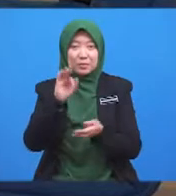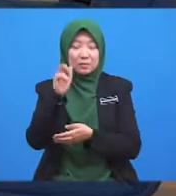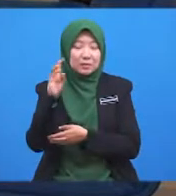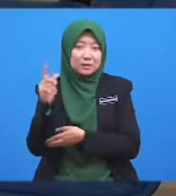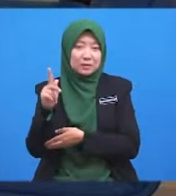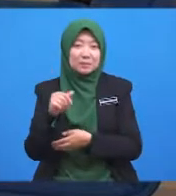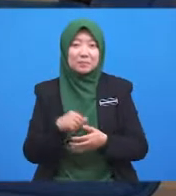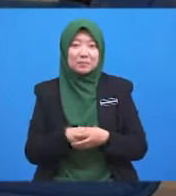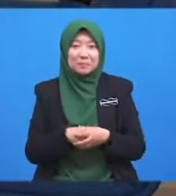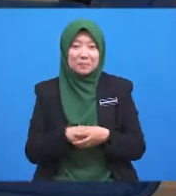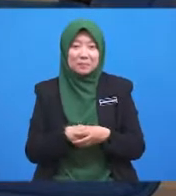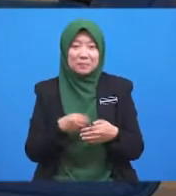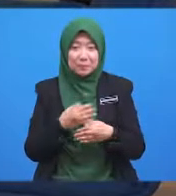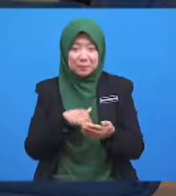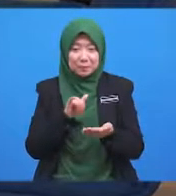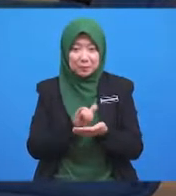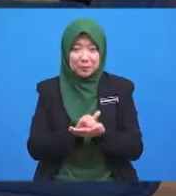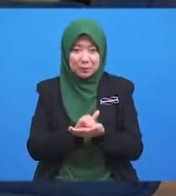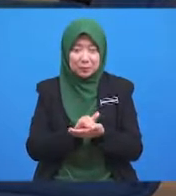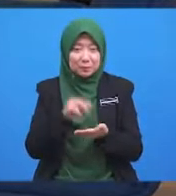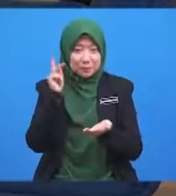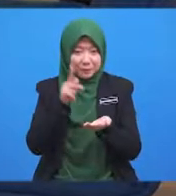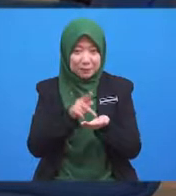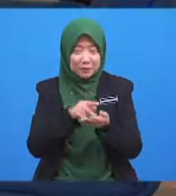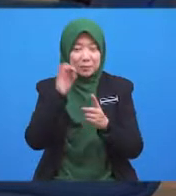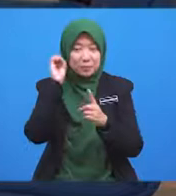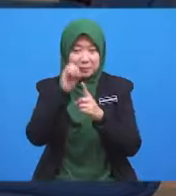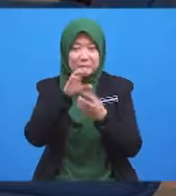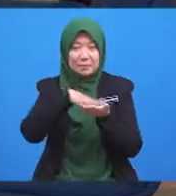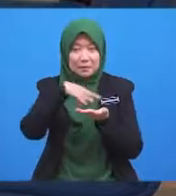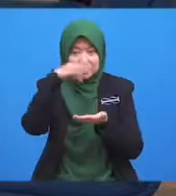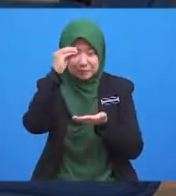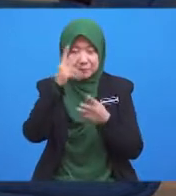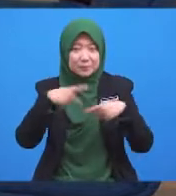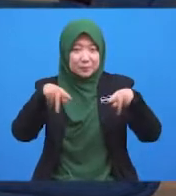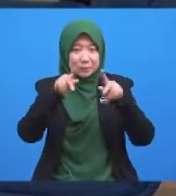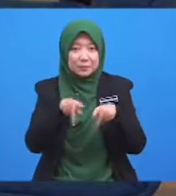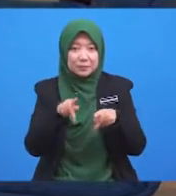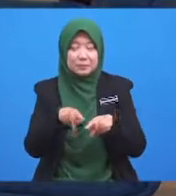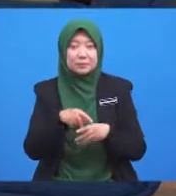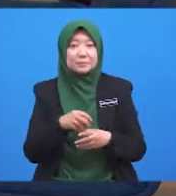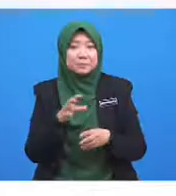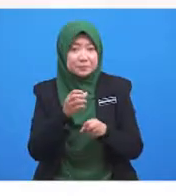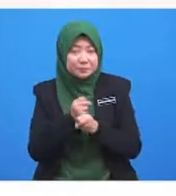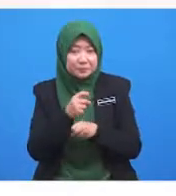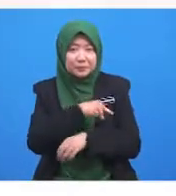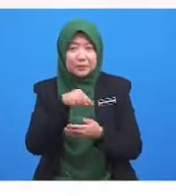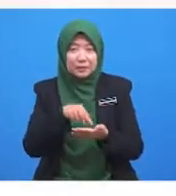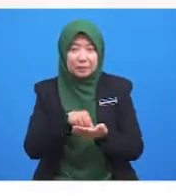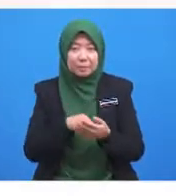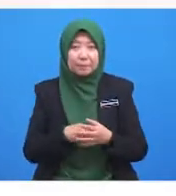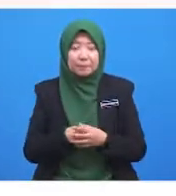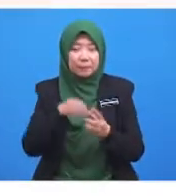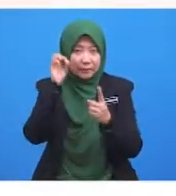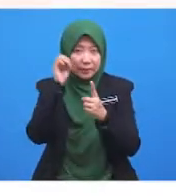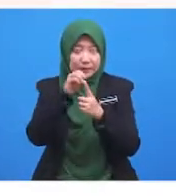Sebelum itu, kita akan terlebih dahulu mengenali objektif pembelajaran yang perlu pelajar capai untuk hari ini. Objektif